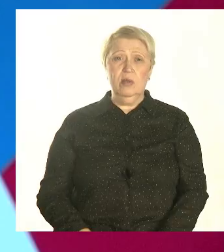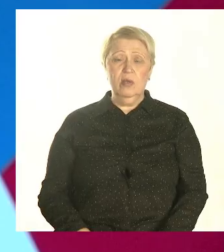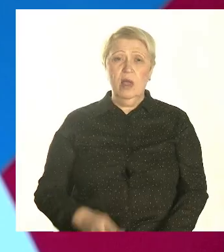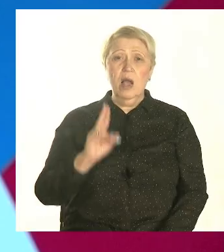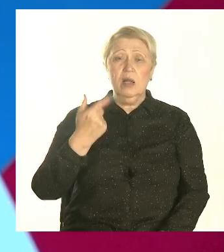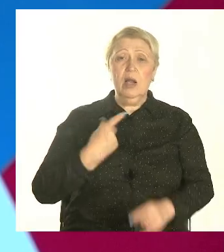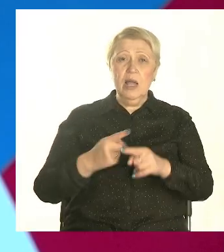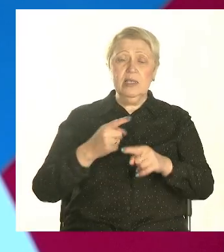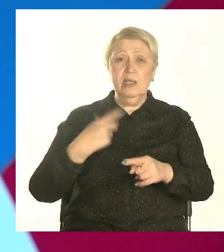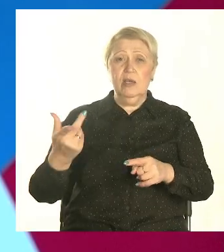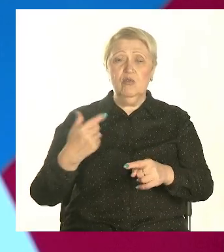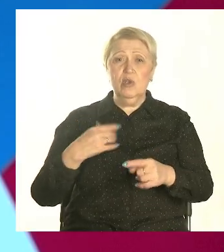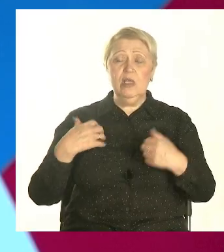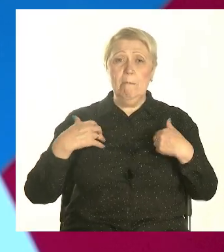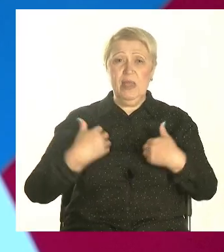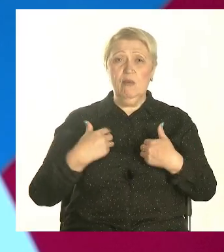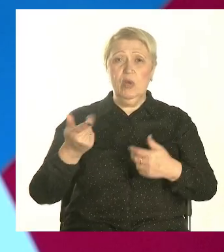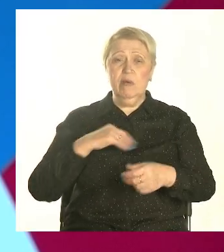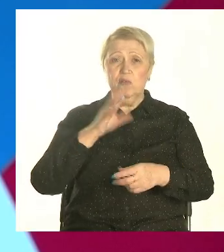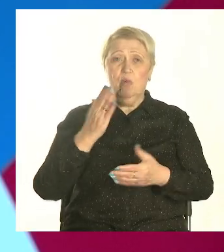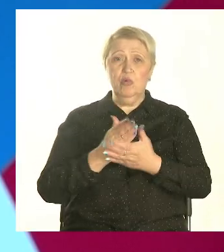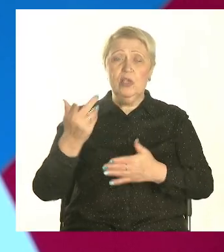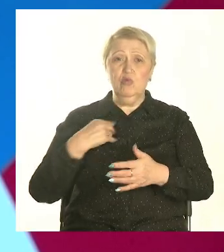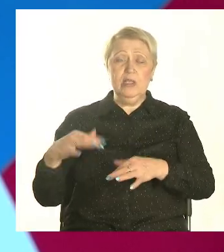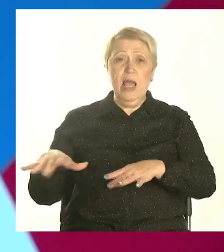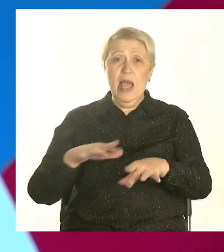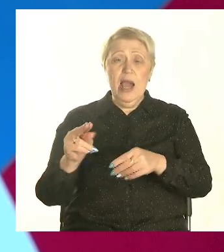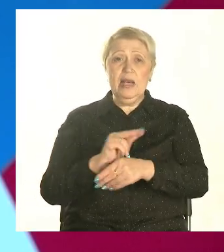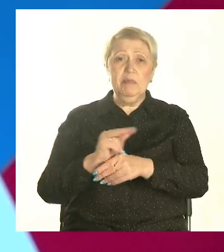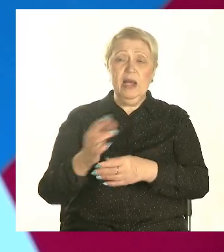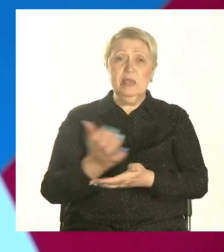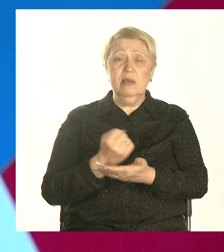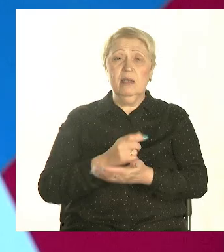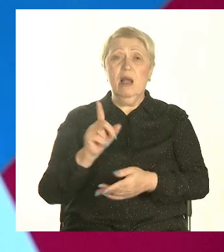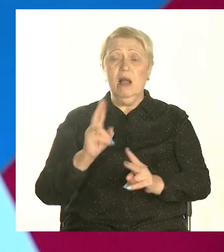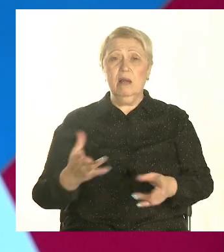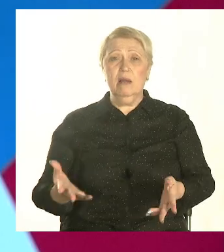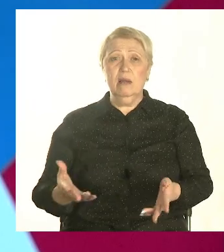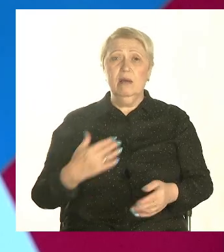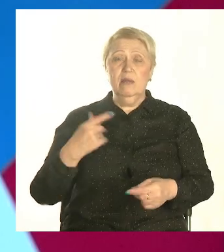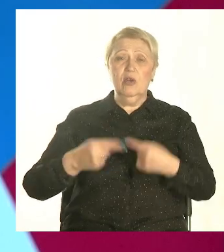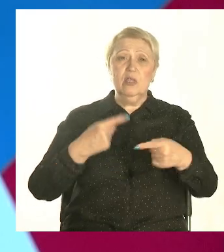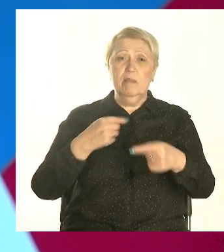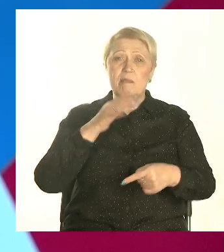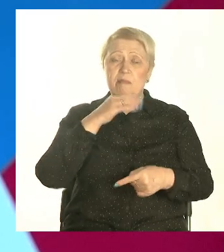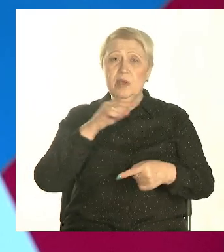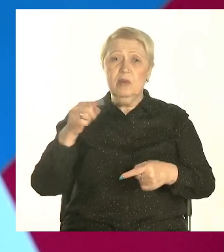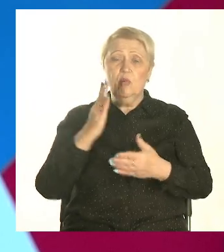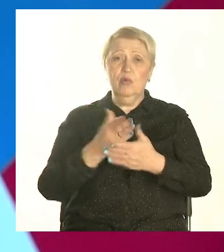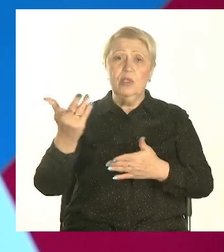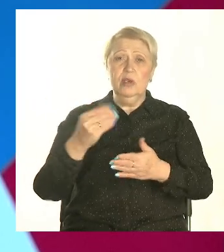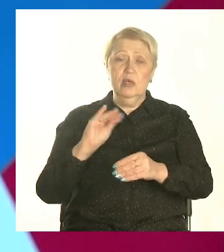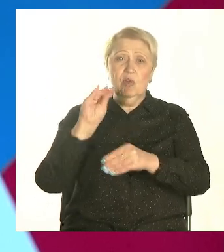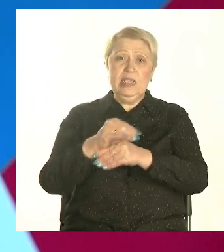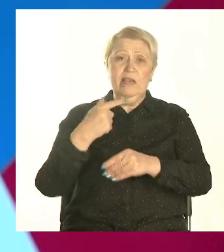бедой, там, не знаю, будете разбираться? Будете ли менять график? Потому что ради там, периода в 10 дней ставить еще один контейнер, ну, я не